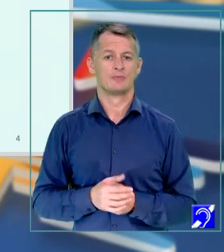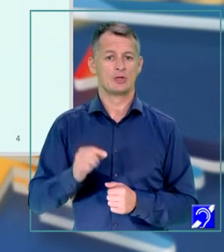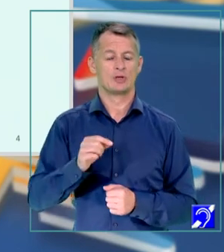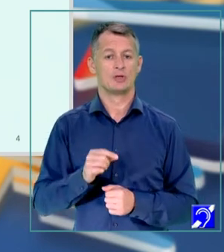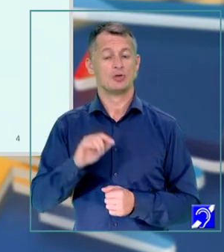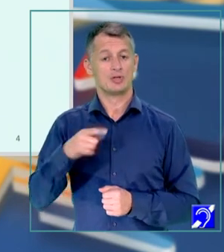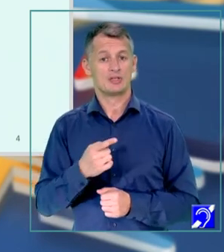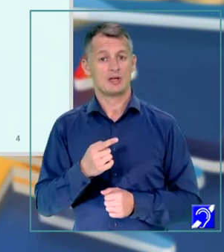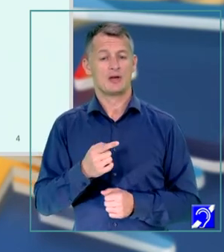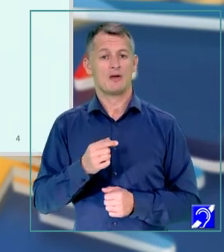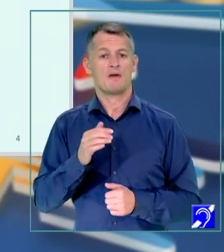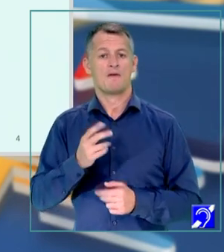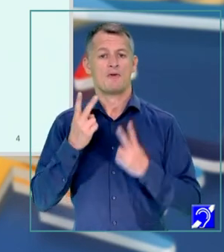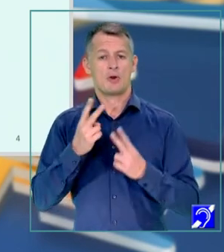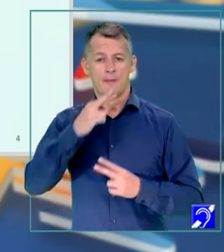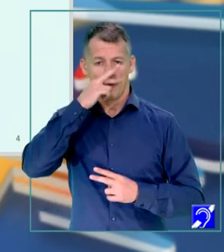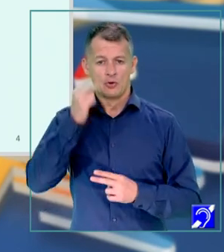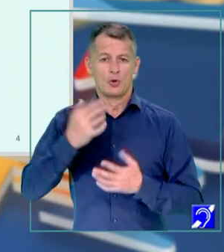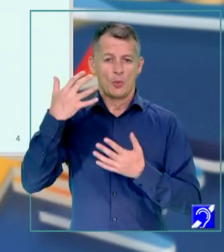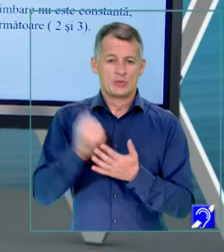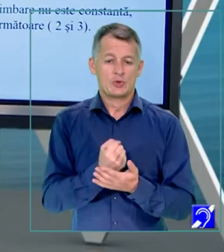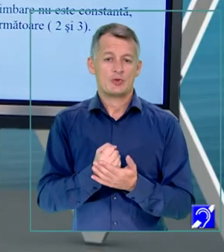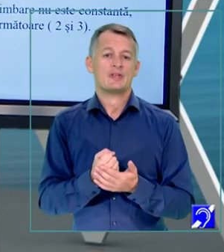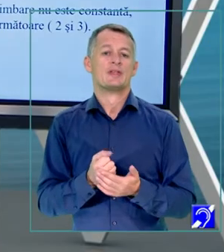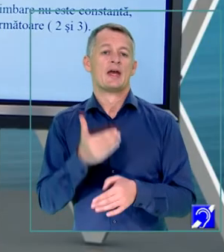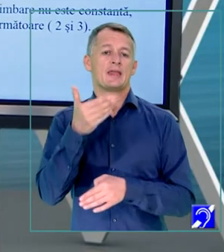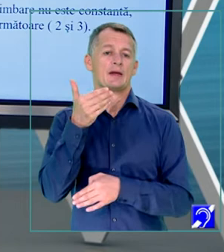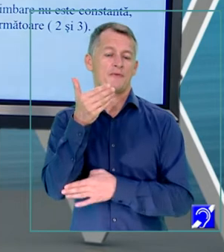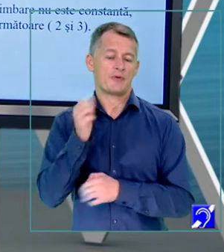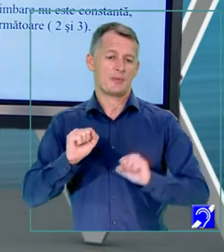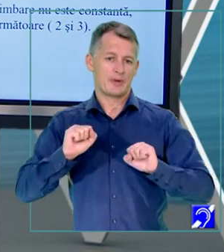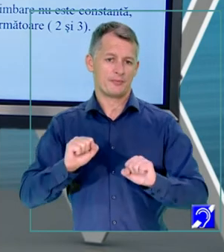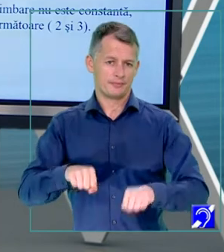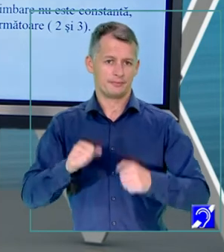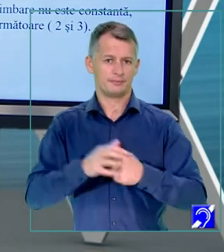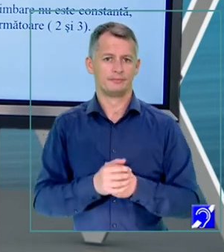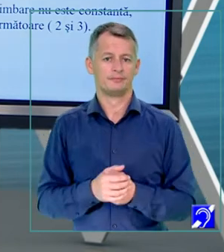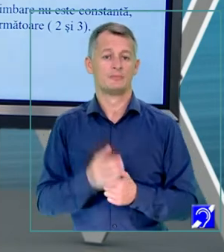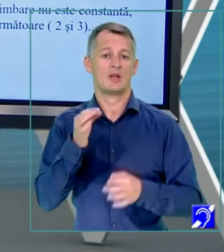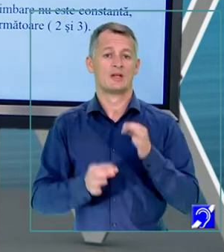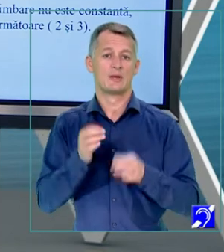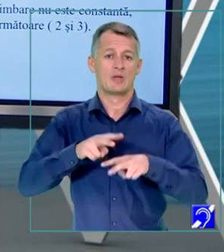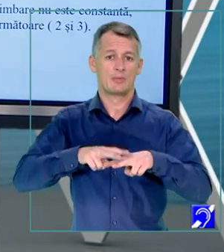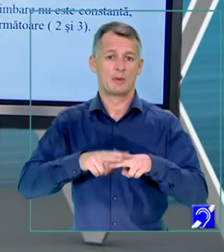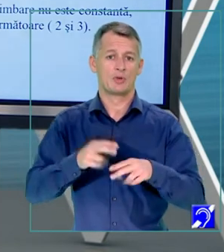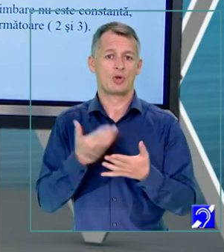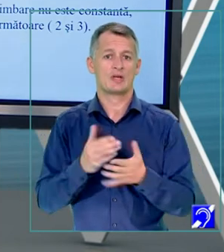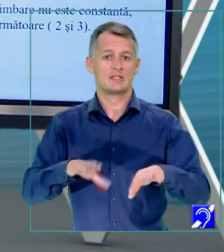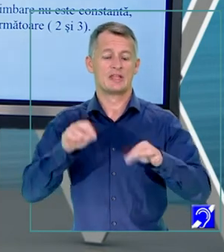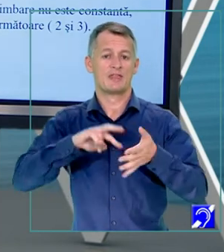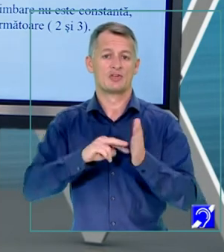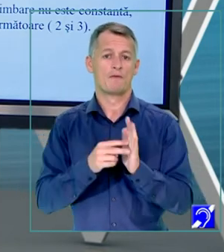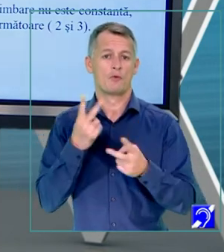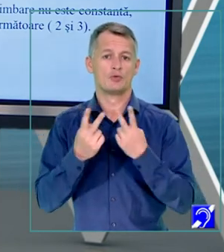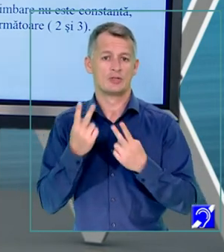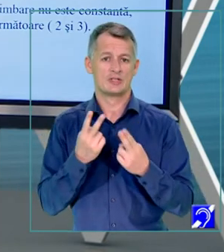valoarea profitului maxim obținut de către antreprenor derivata analiza matematică este una dintre tehnicile folosite pentru a afla rata schimbării